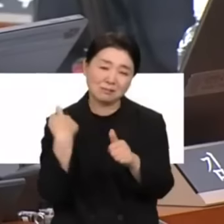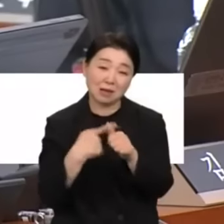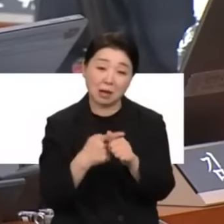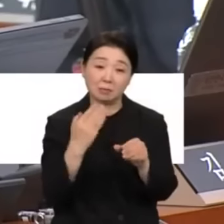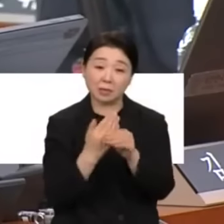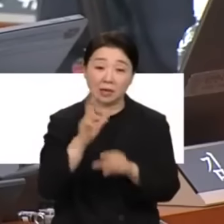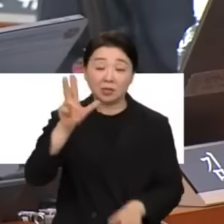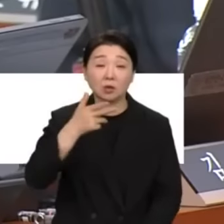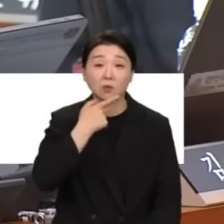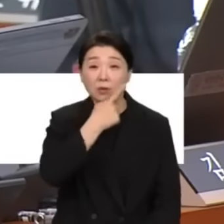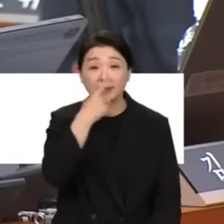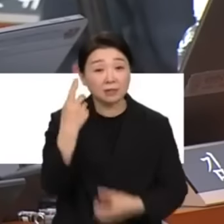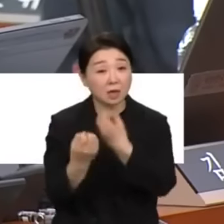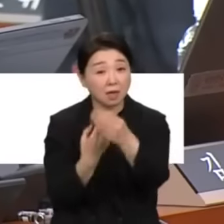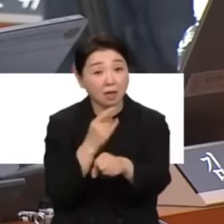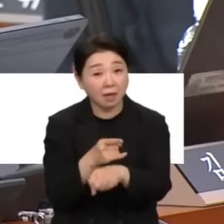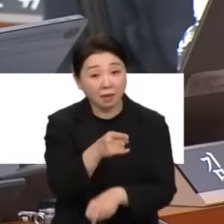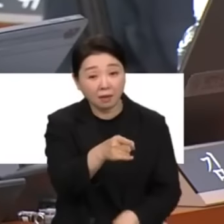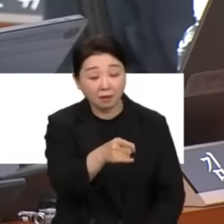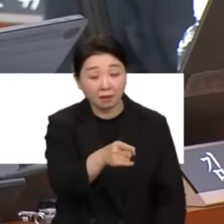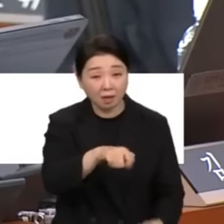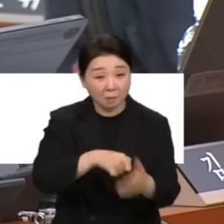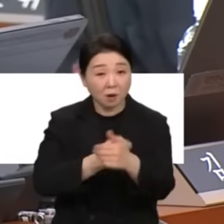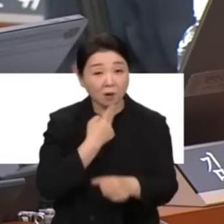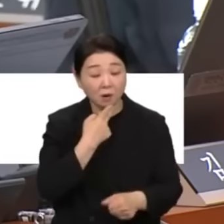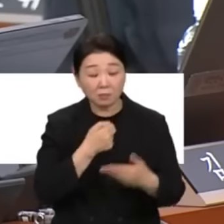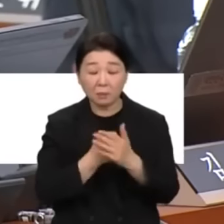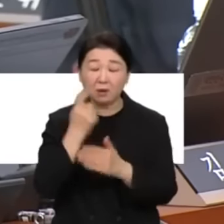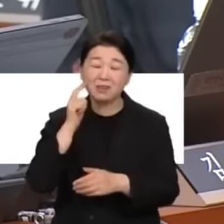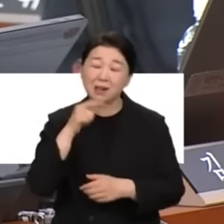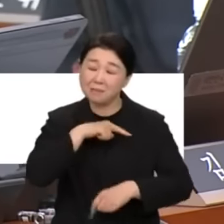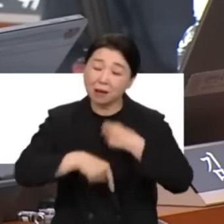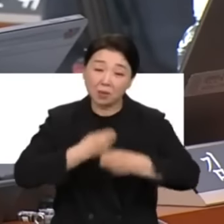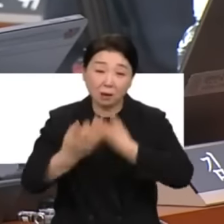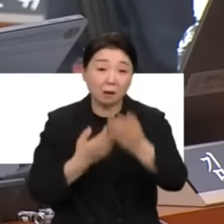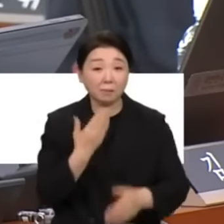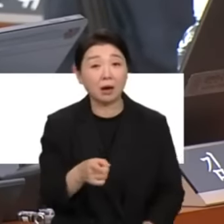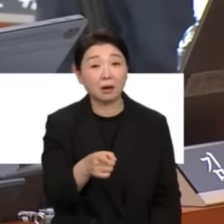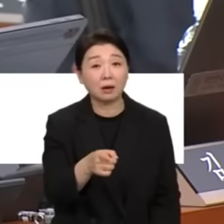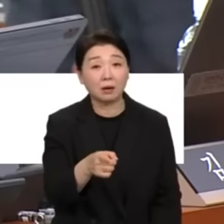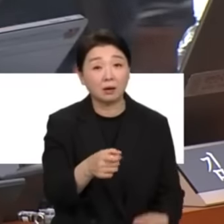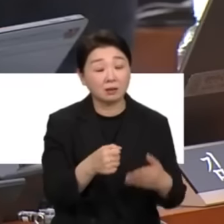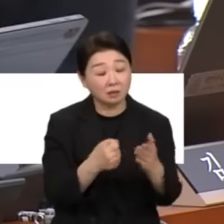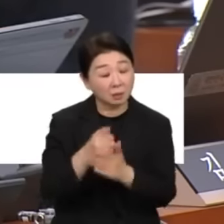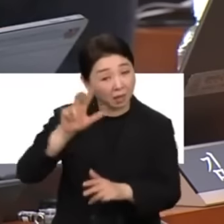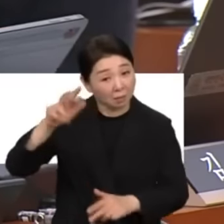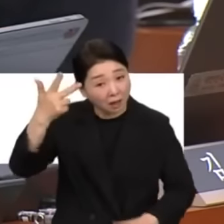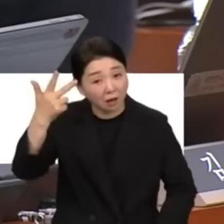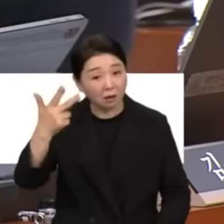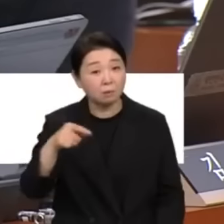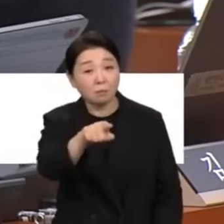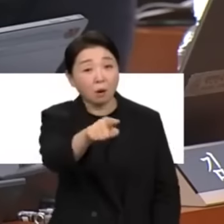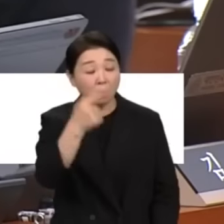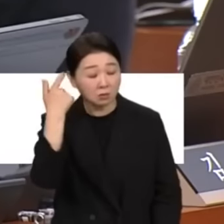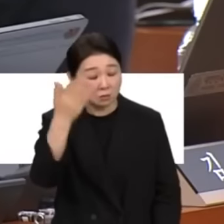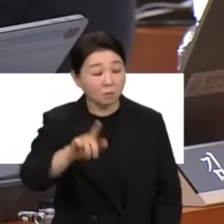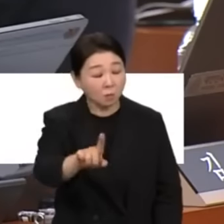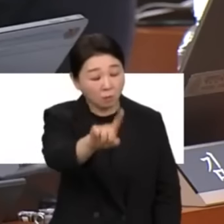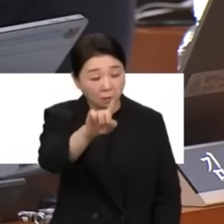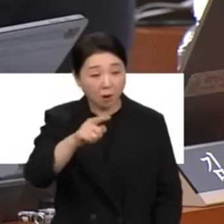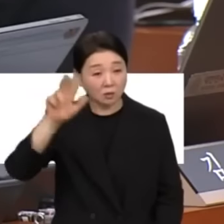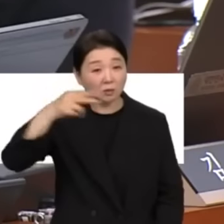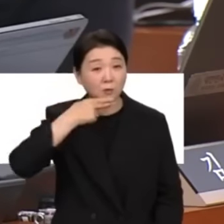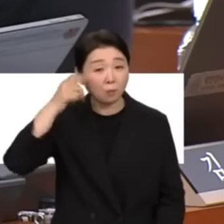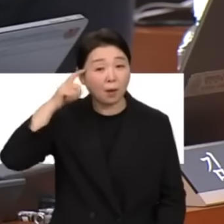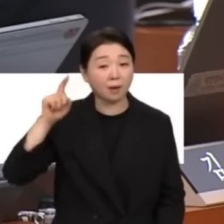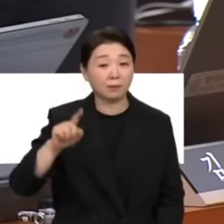하고 증언하겠다? 처벌 안 받으니까 거짓말 마음대로 할 수 있으니까 그렇게 하겠다? 뭘 질문할 줄 알고 지금 선서 자체를